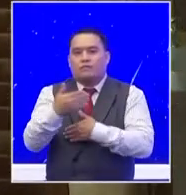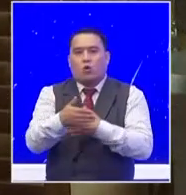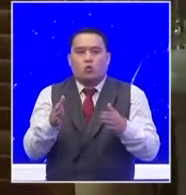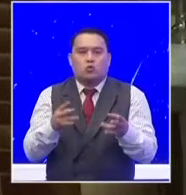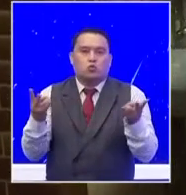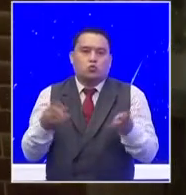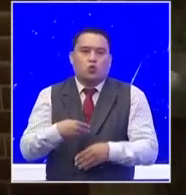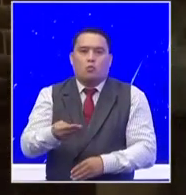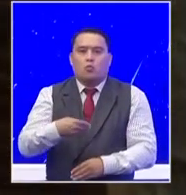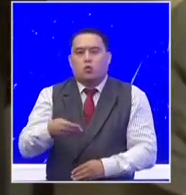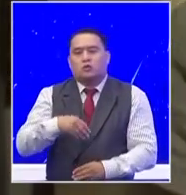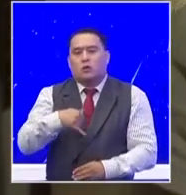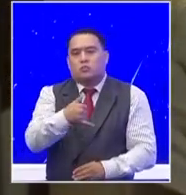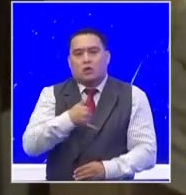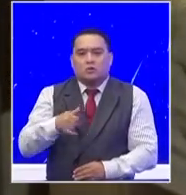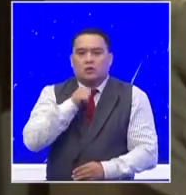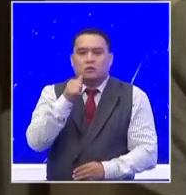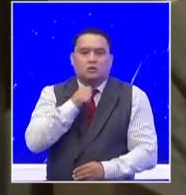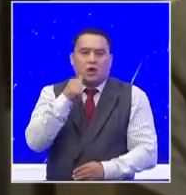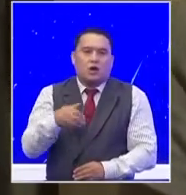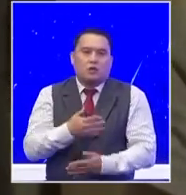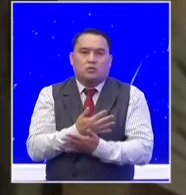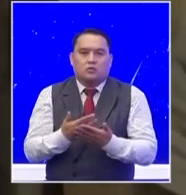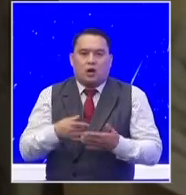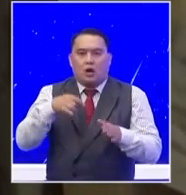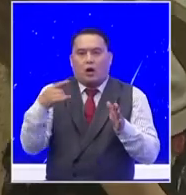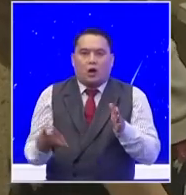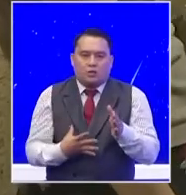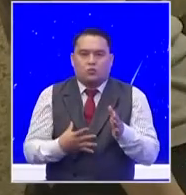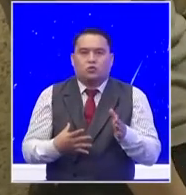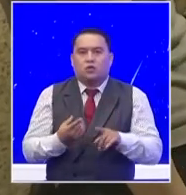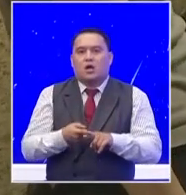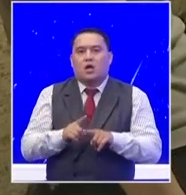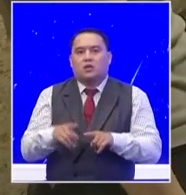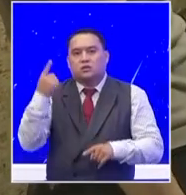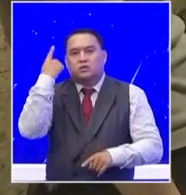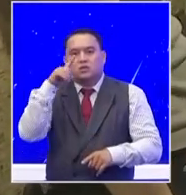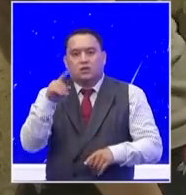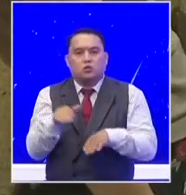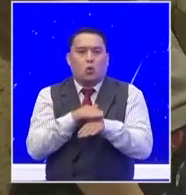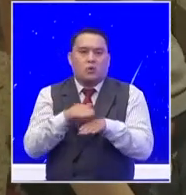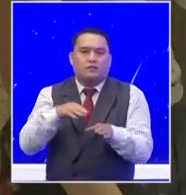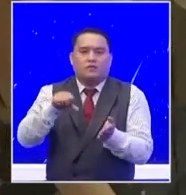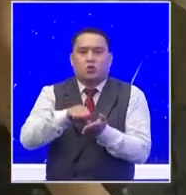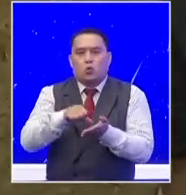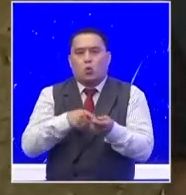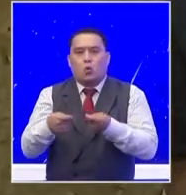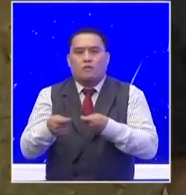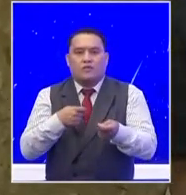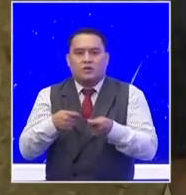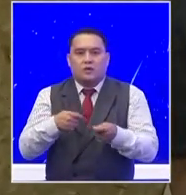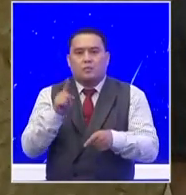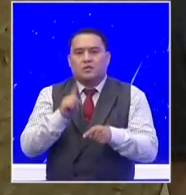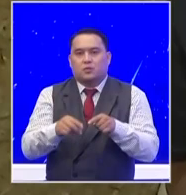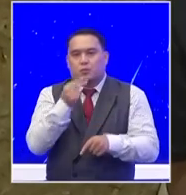самое необходимое – мука, масло, сахар, макароны и даже арбузы с пиццей. Инициаторами благого дела выступило руководство сети кафе